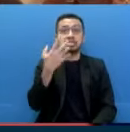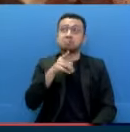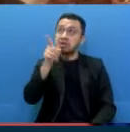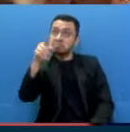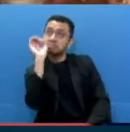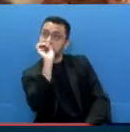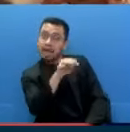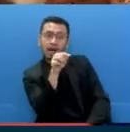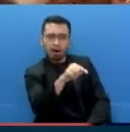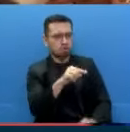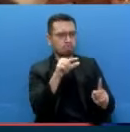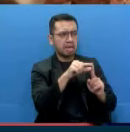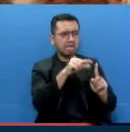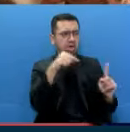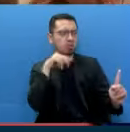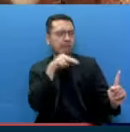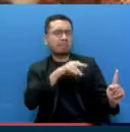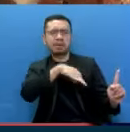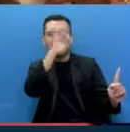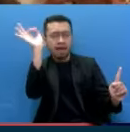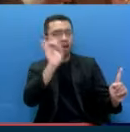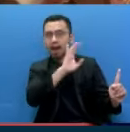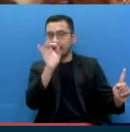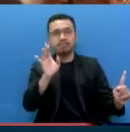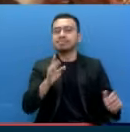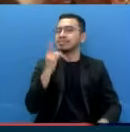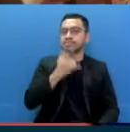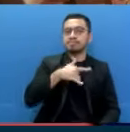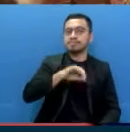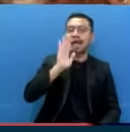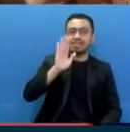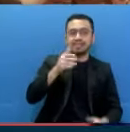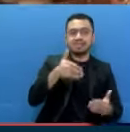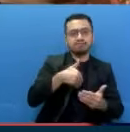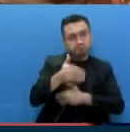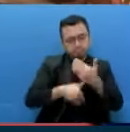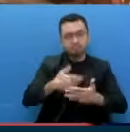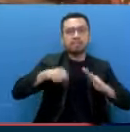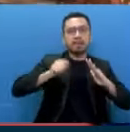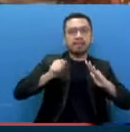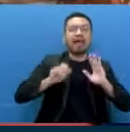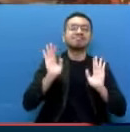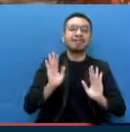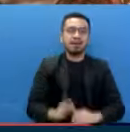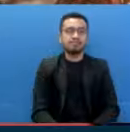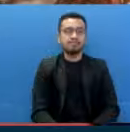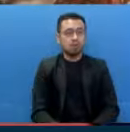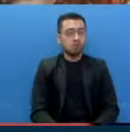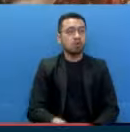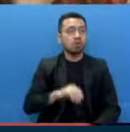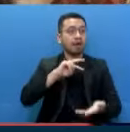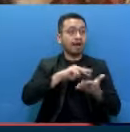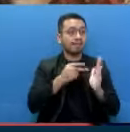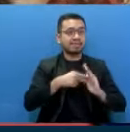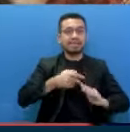selalu harus bawa ke ke ke ke proses peradilan jadi enggak ada guna bagi yang bers artinya Prof artinya tes kebohongan ini efektif ya Prof ya dalam